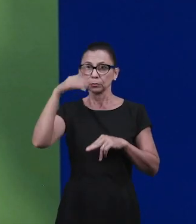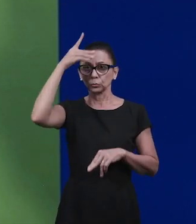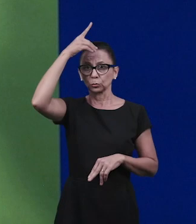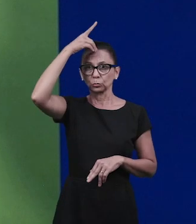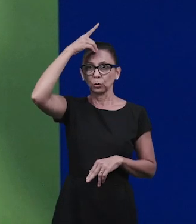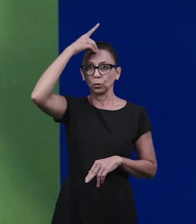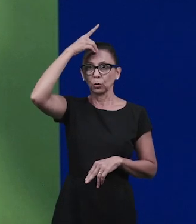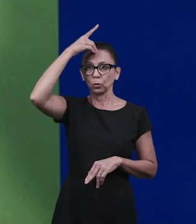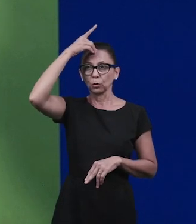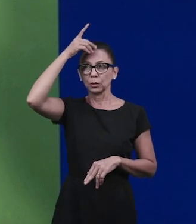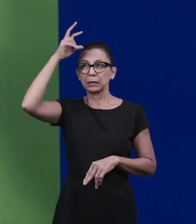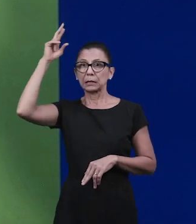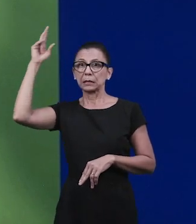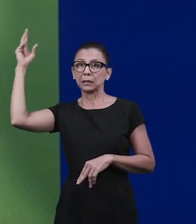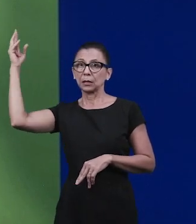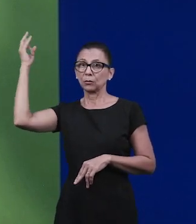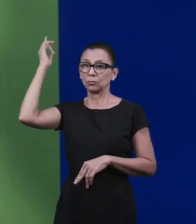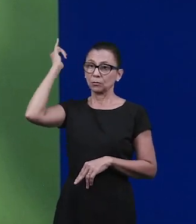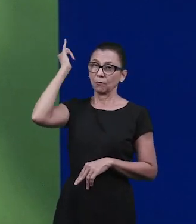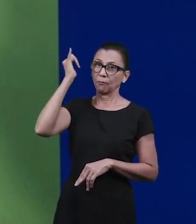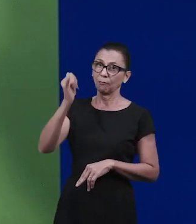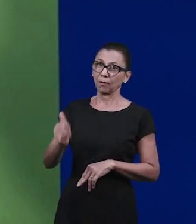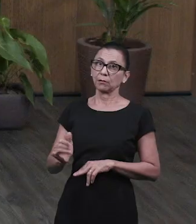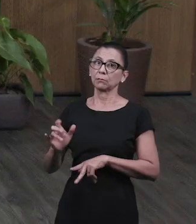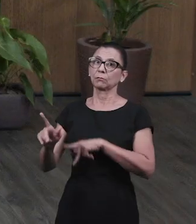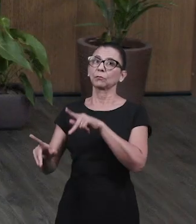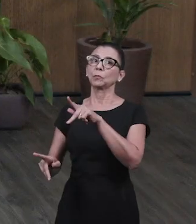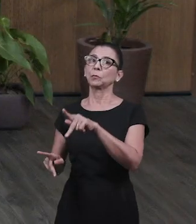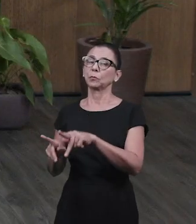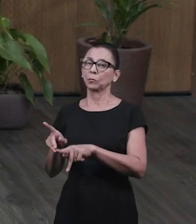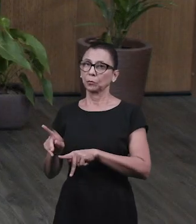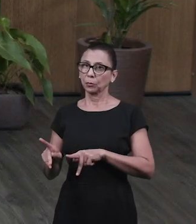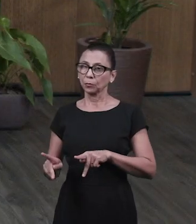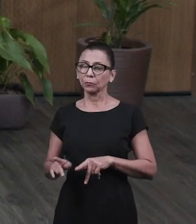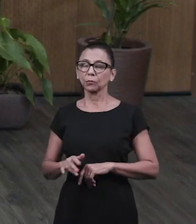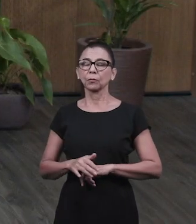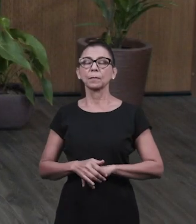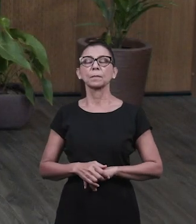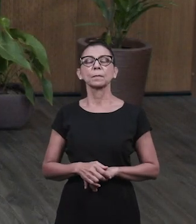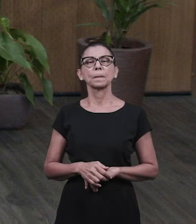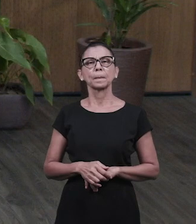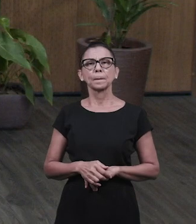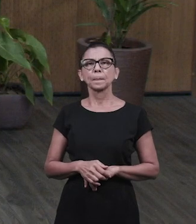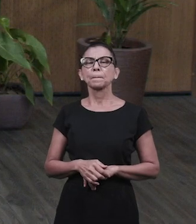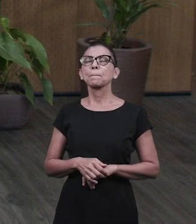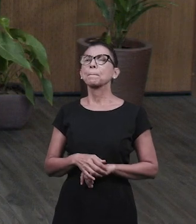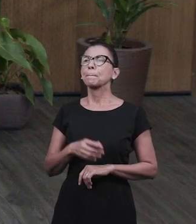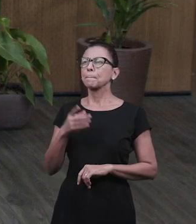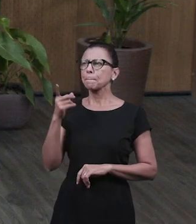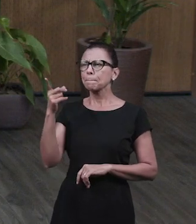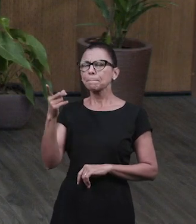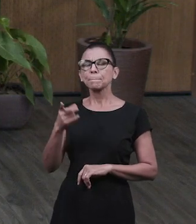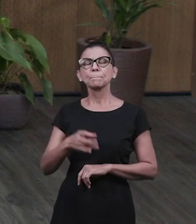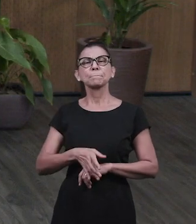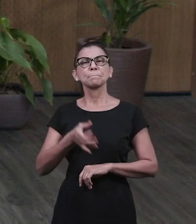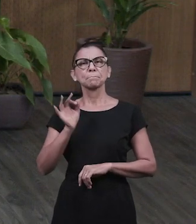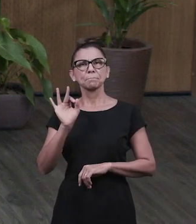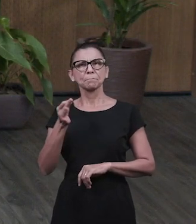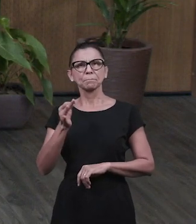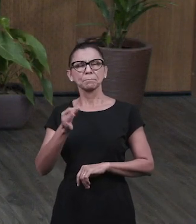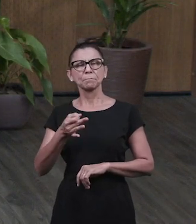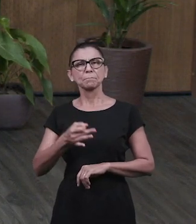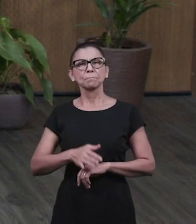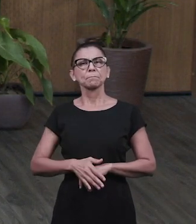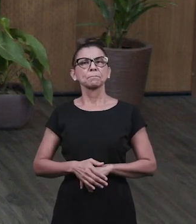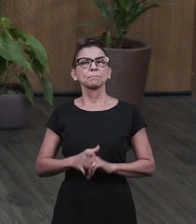dons spirituels, Dieu se manifeste à son peuple. Et ce que vous avez cité est